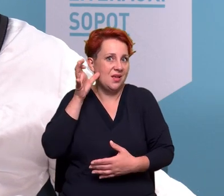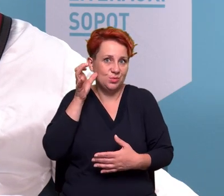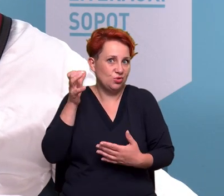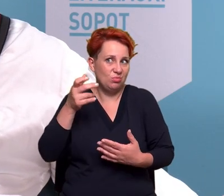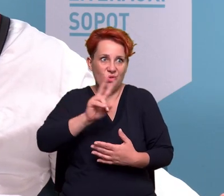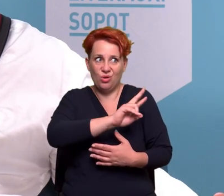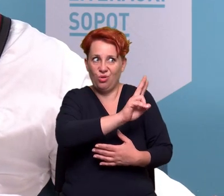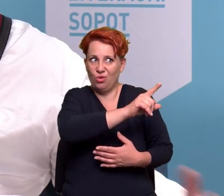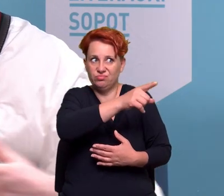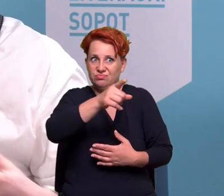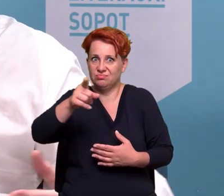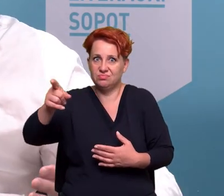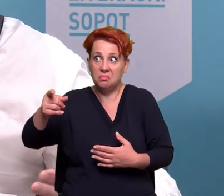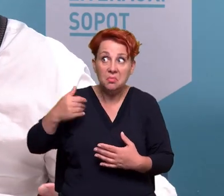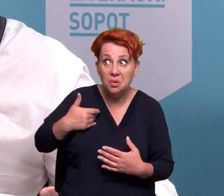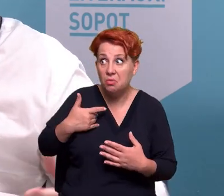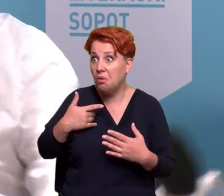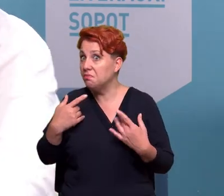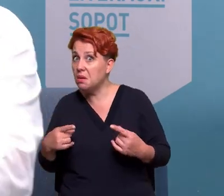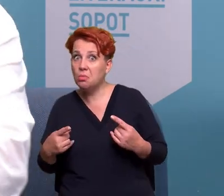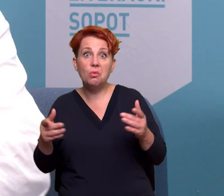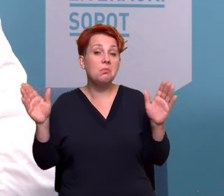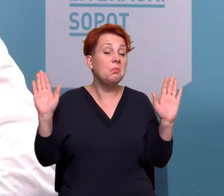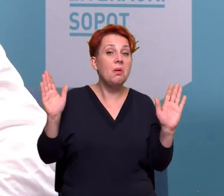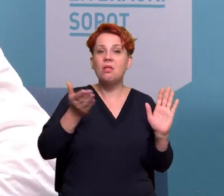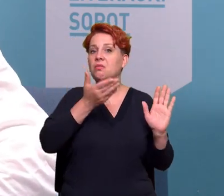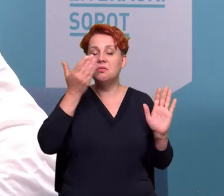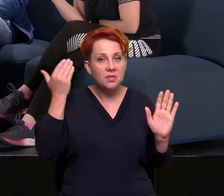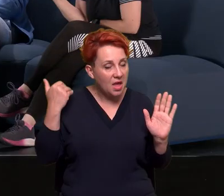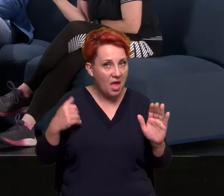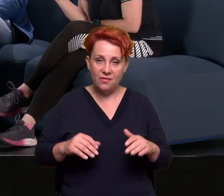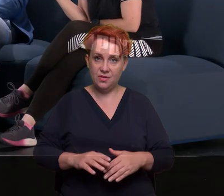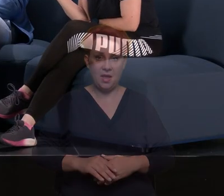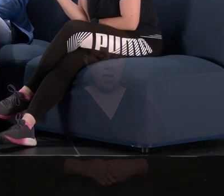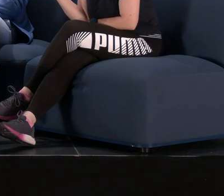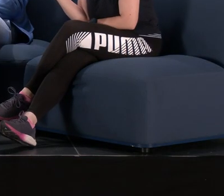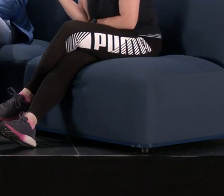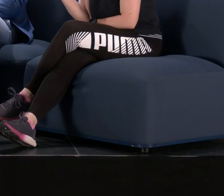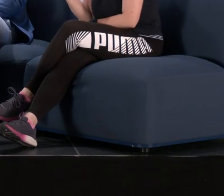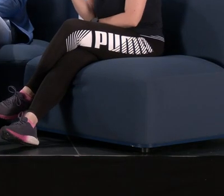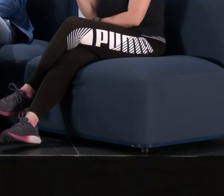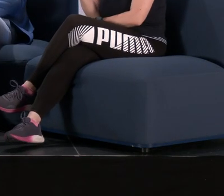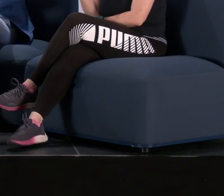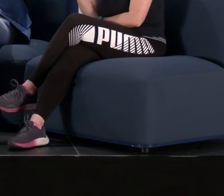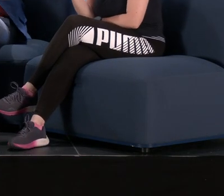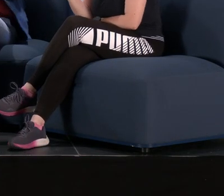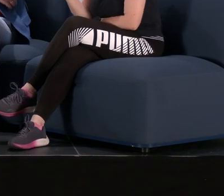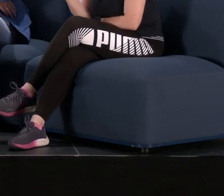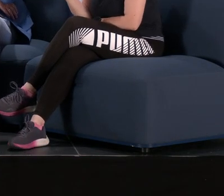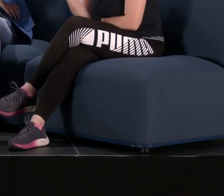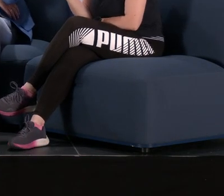sprawą. Zajął czy nie? Ja powiem rewers dosłownie i w przenośni tej sprawy. To znaczy,